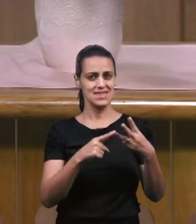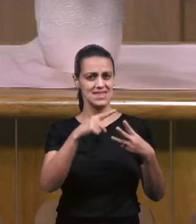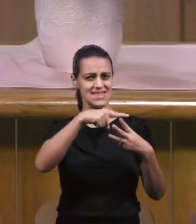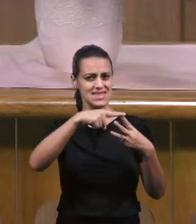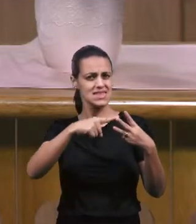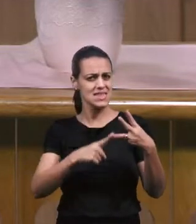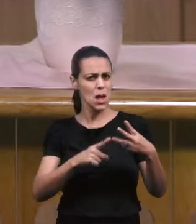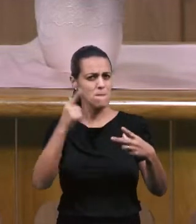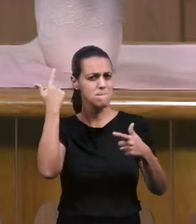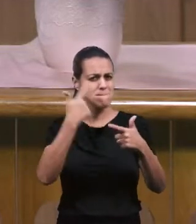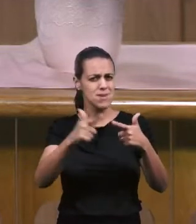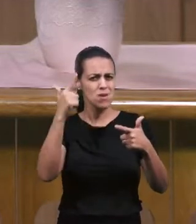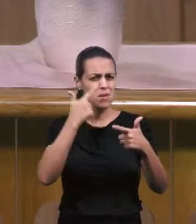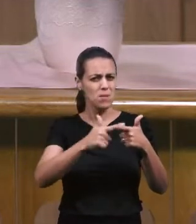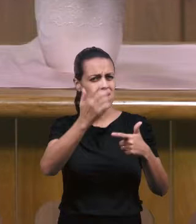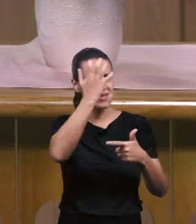problèmes